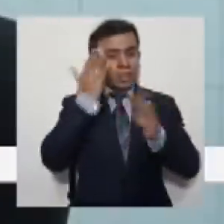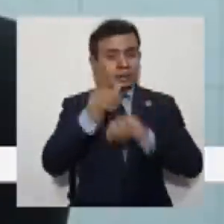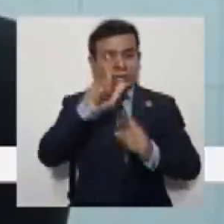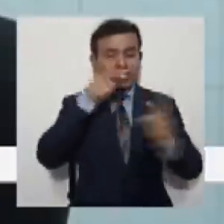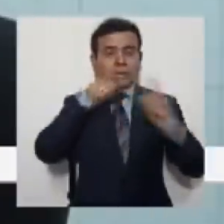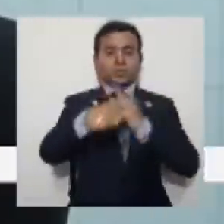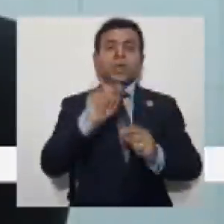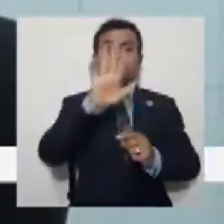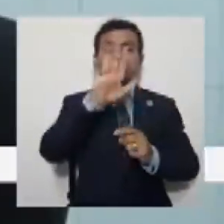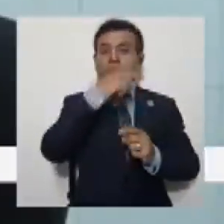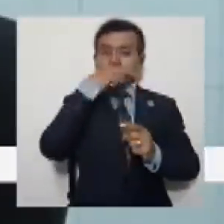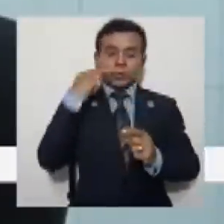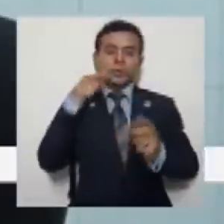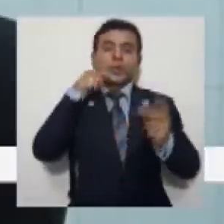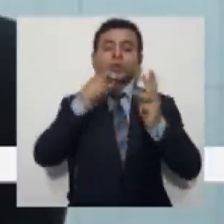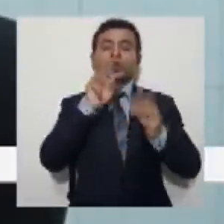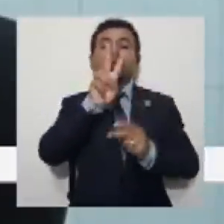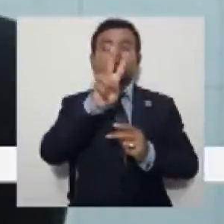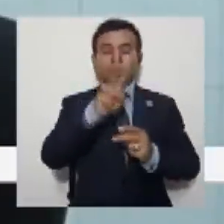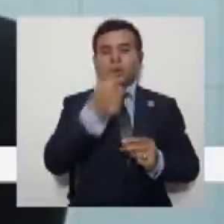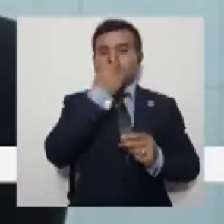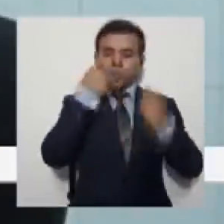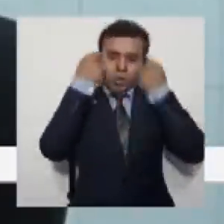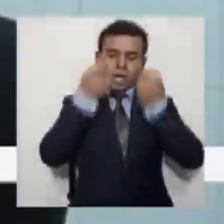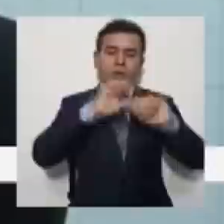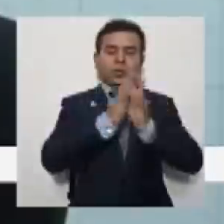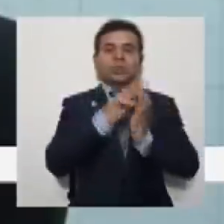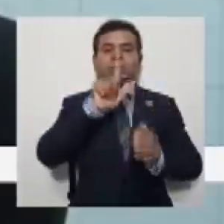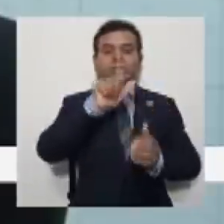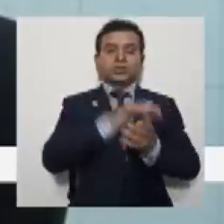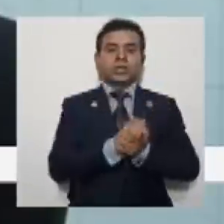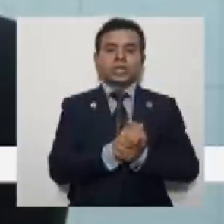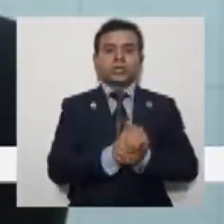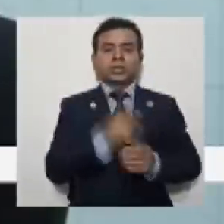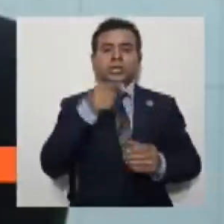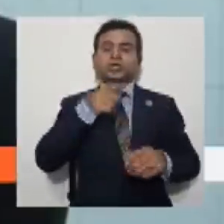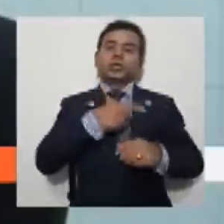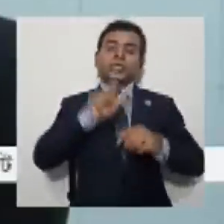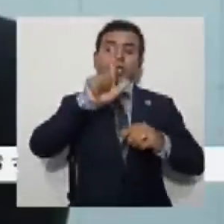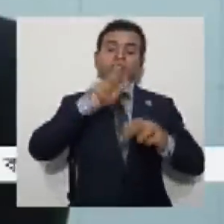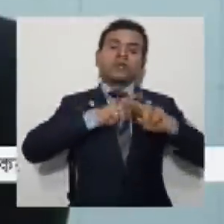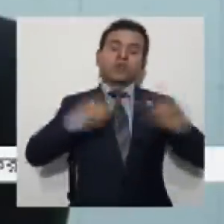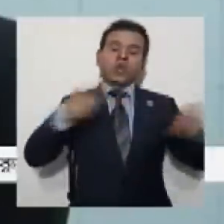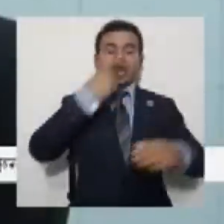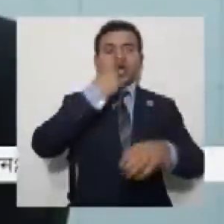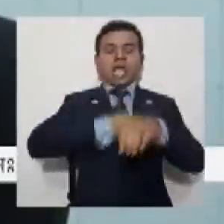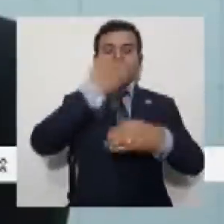7 জনের মধ্যে সকলেই ঢাকার মধ্যে। আমি গত এখানে আরেকটা